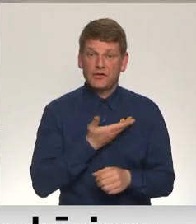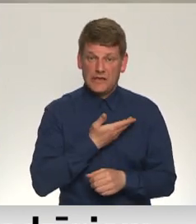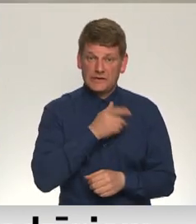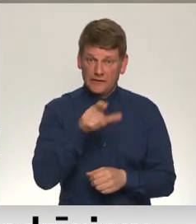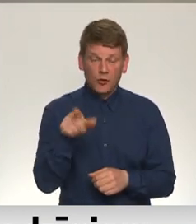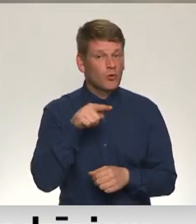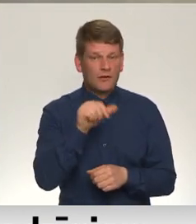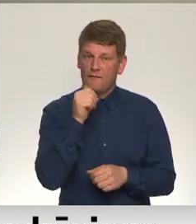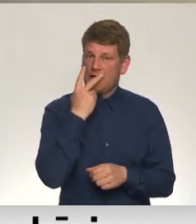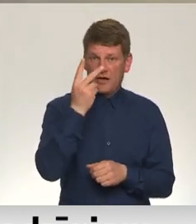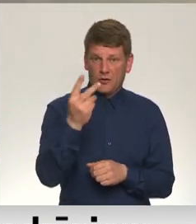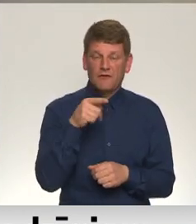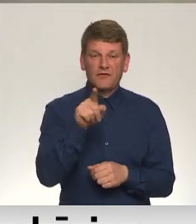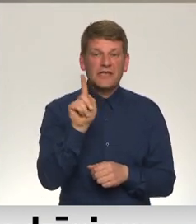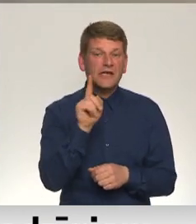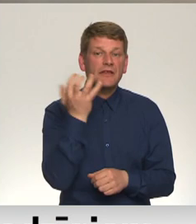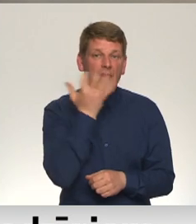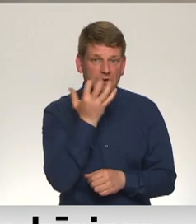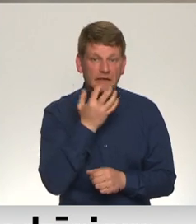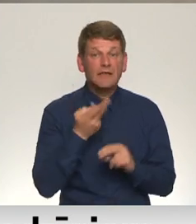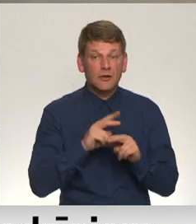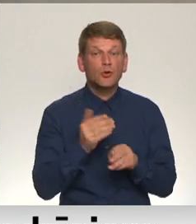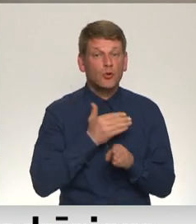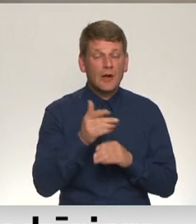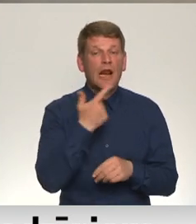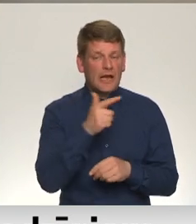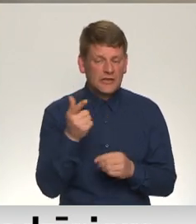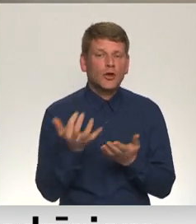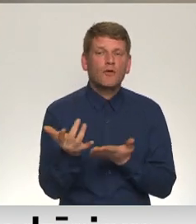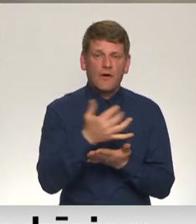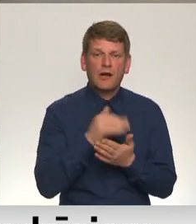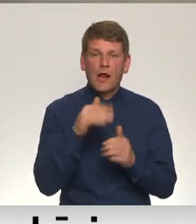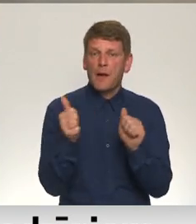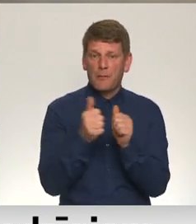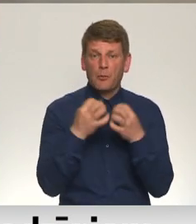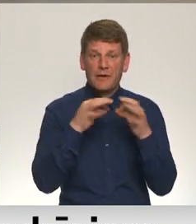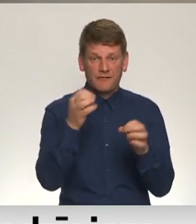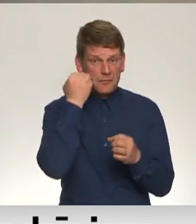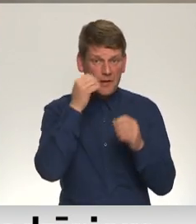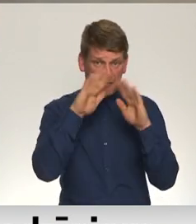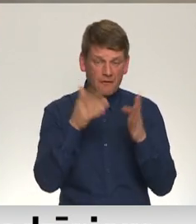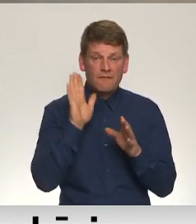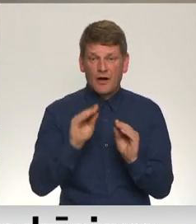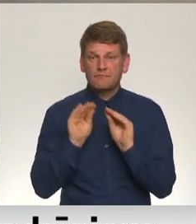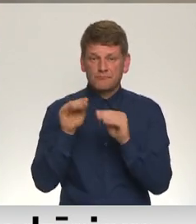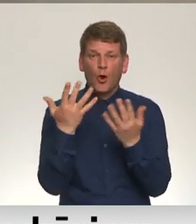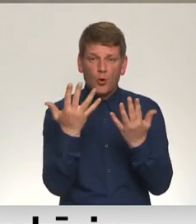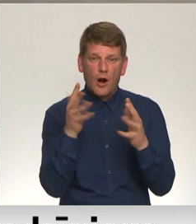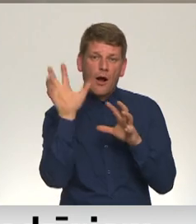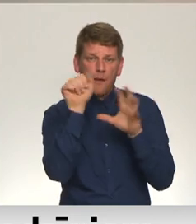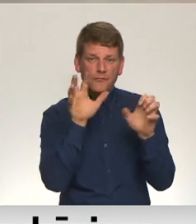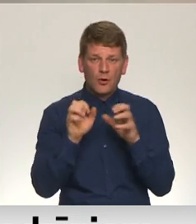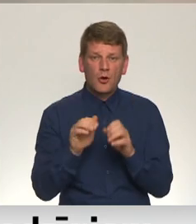iedzīvotāji to nevar ieraudzīt. Viņi ir neredzīgi. Tādēļ turpinās līdzekļu vākšana. Lai blakus brīvības piemineklim varētu novietot ar rokām